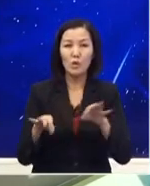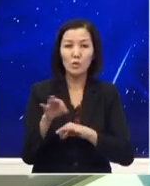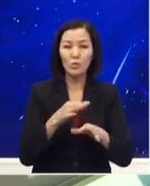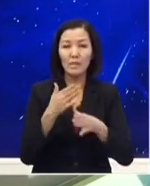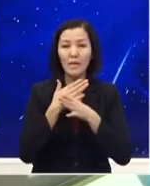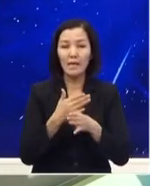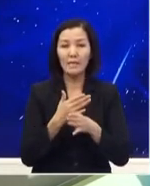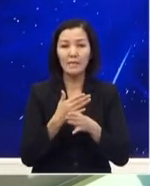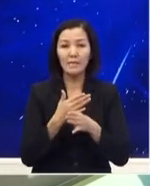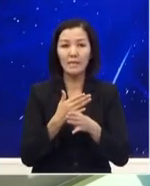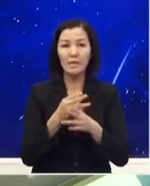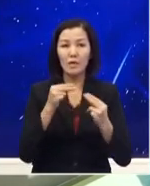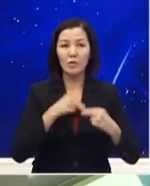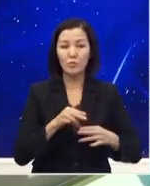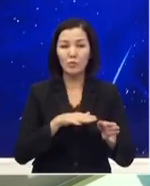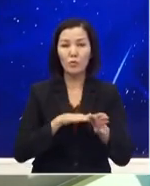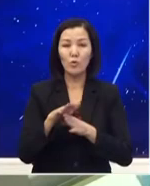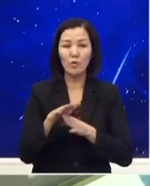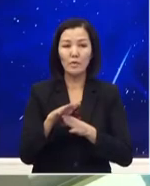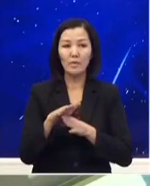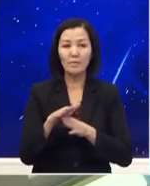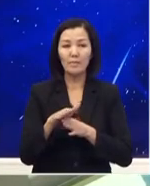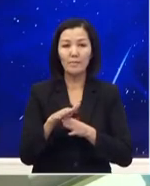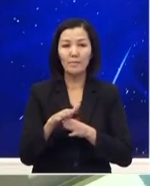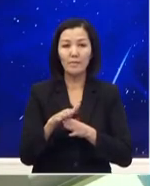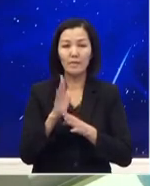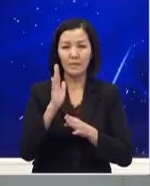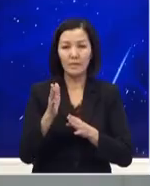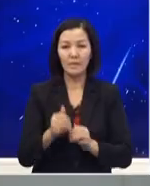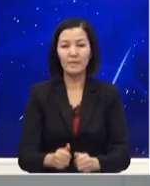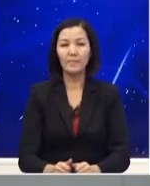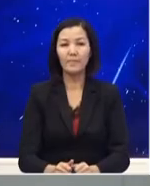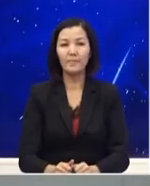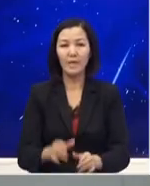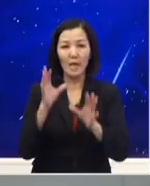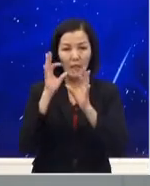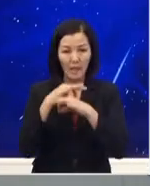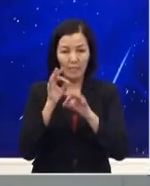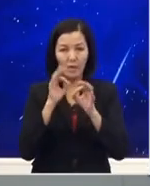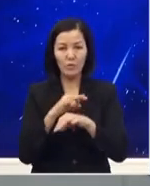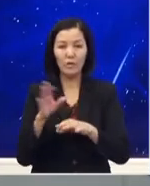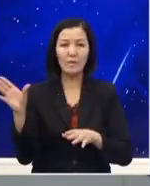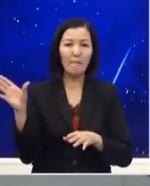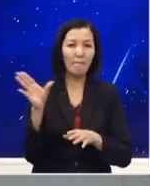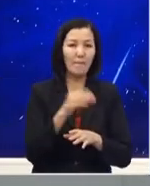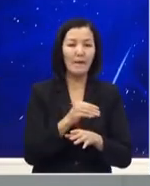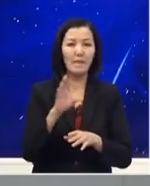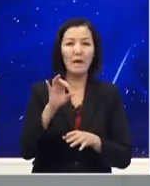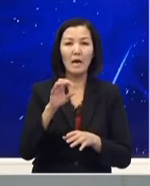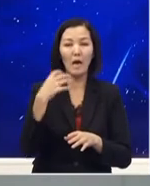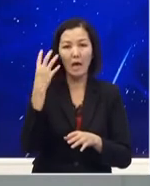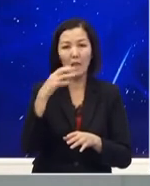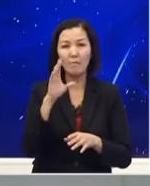аясында жұмысты орындап, уже іске жүзеге асырып жатырмыз. Лабораторияда кез келген алма сортының